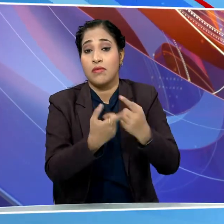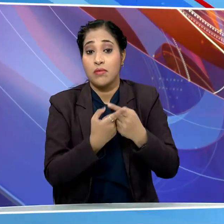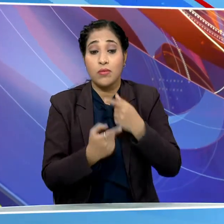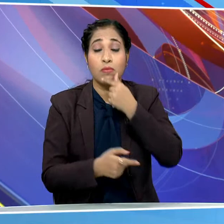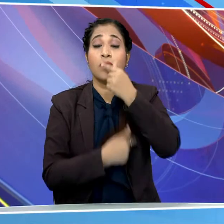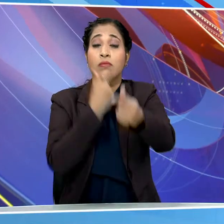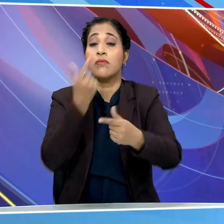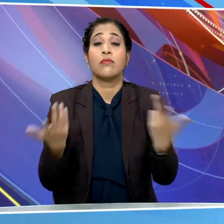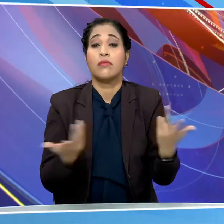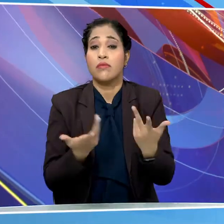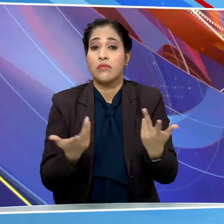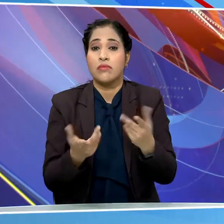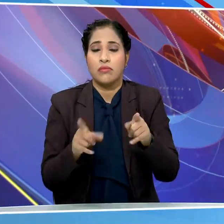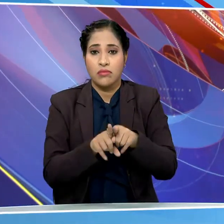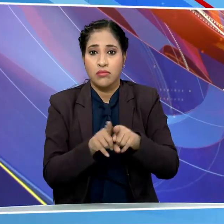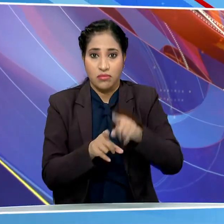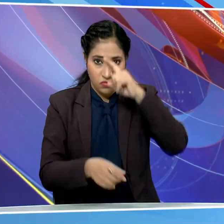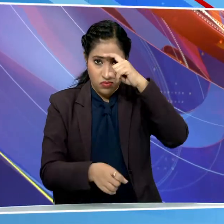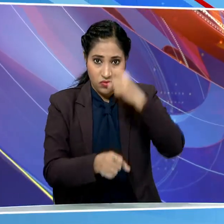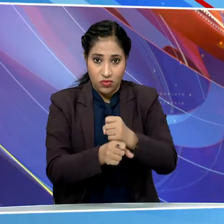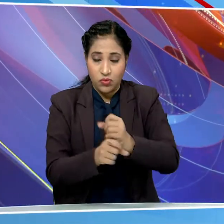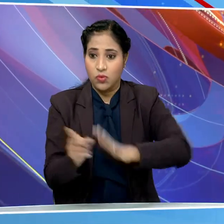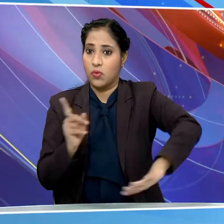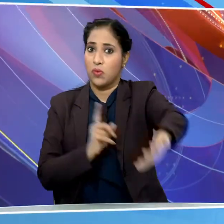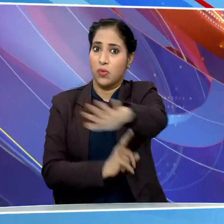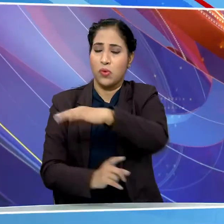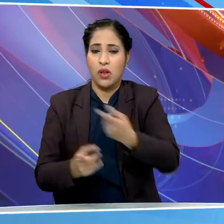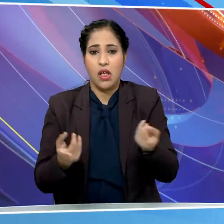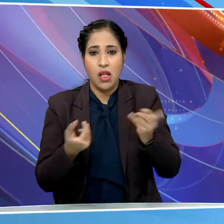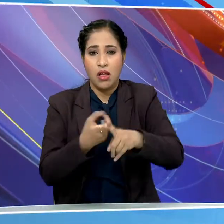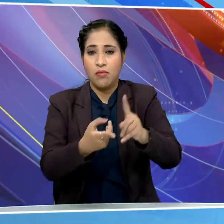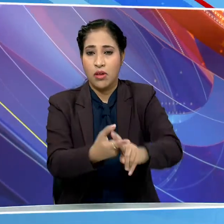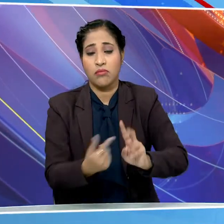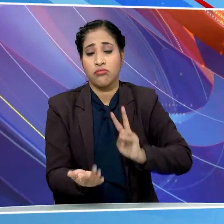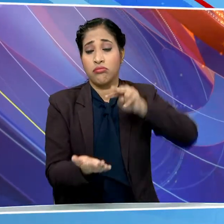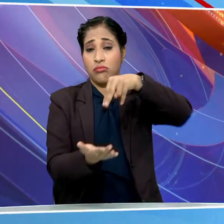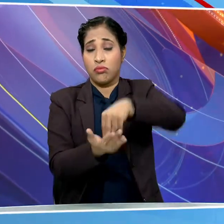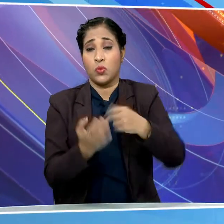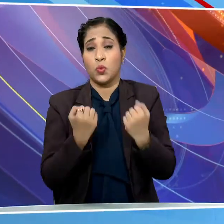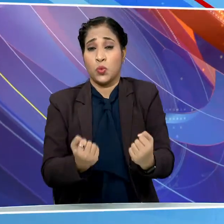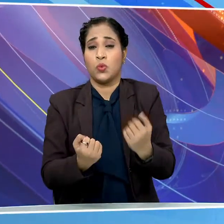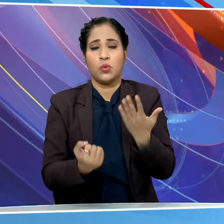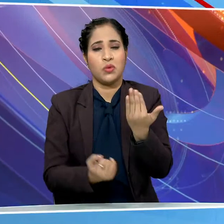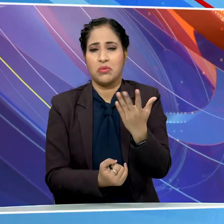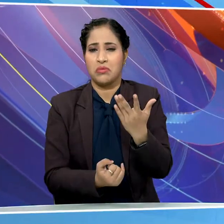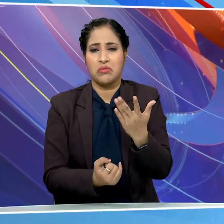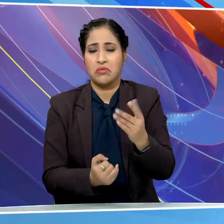कहा गया कि गुजरात कभी भी अपने पैरों पर खड़ा नहीं हो पाए।